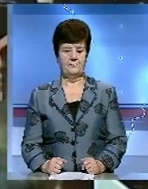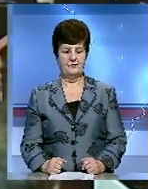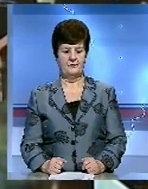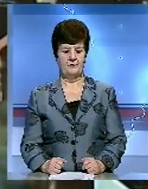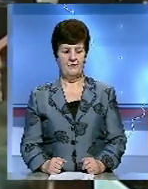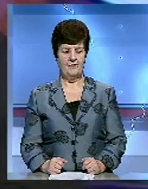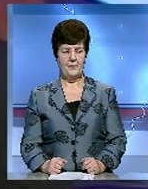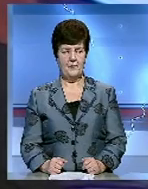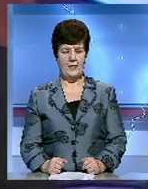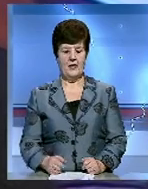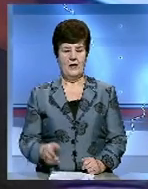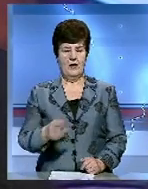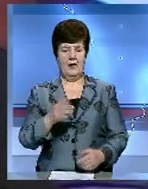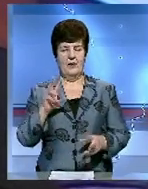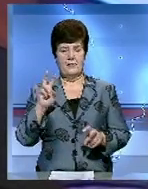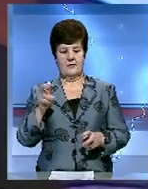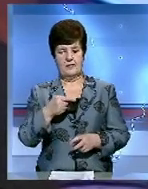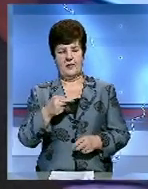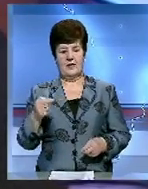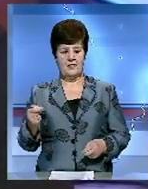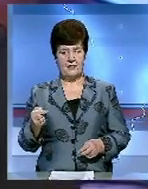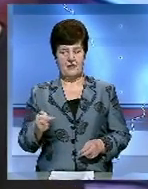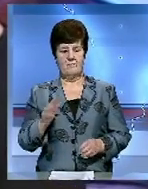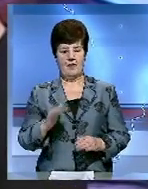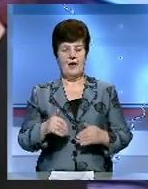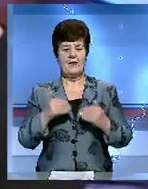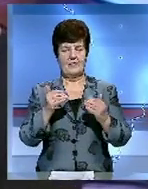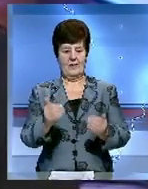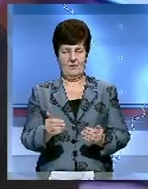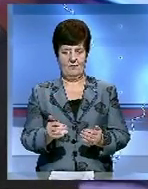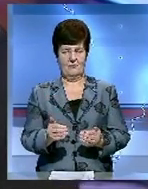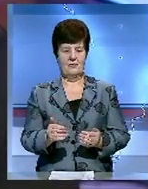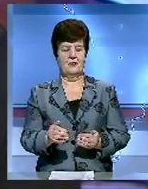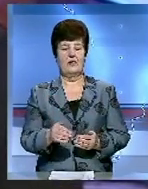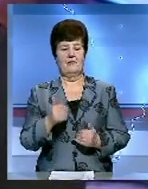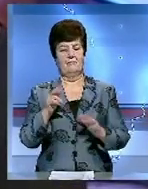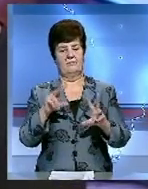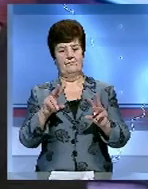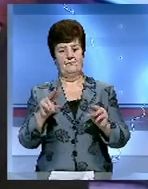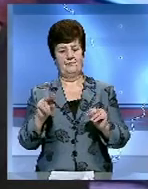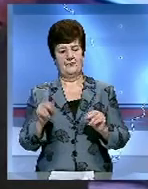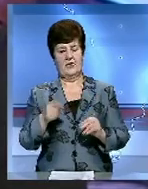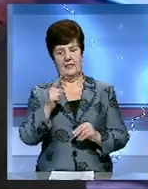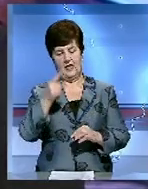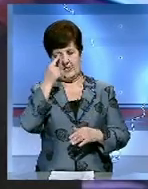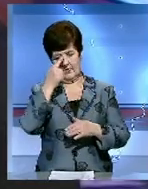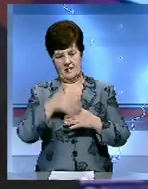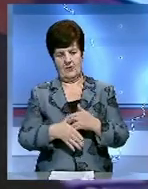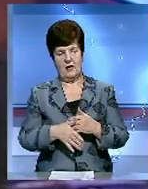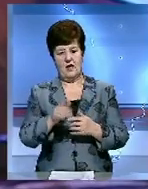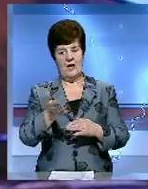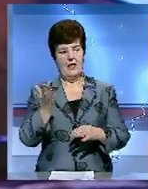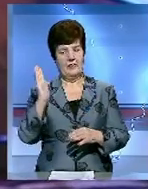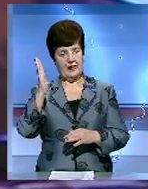Test negativ. De data aceasta ai trecut ca prin urechile acului, dar bagă-ți mințile în cap. Data viitoare chiar te poți